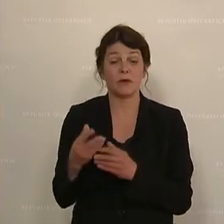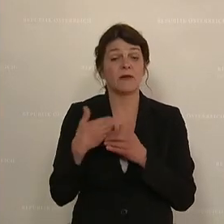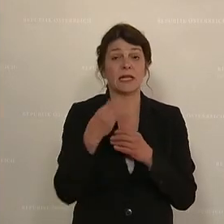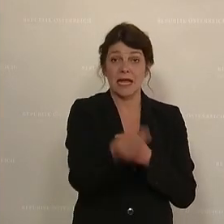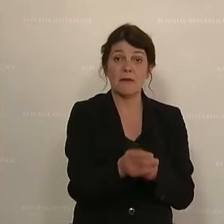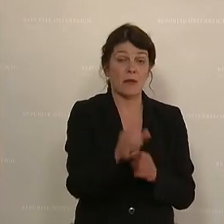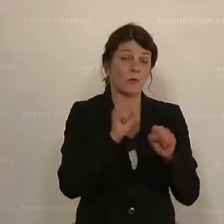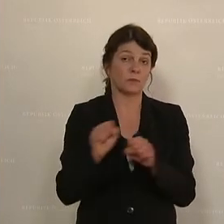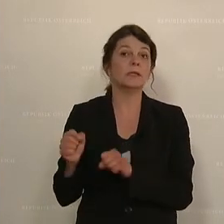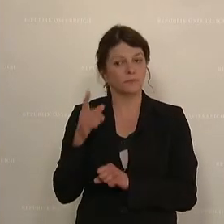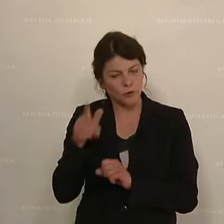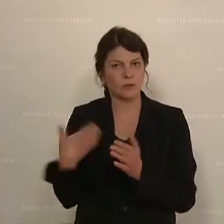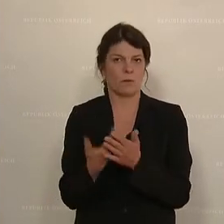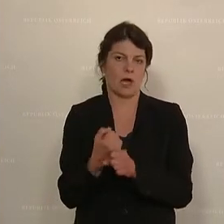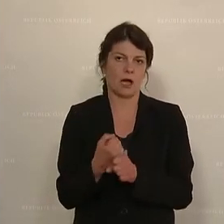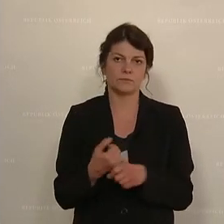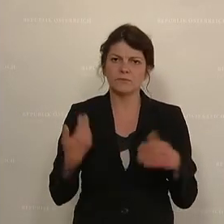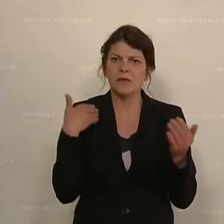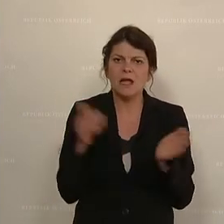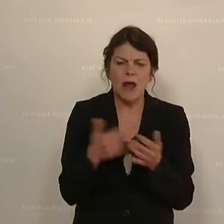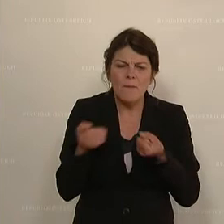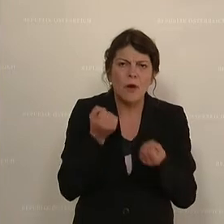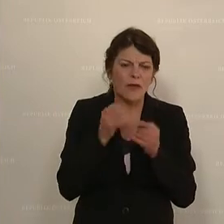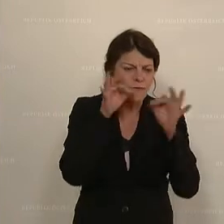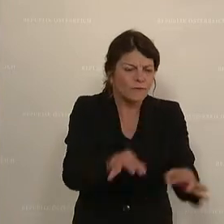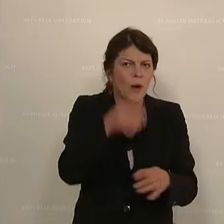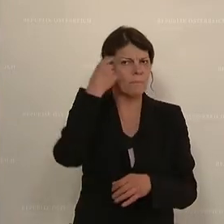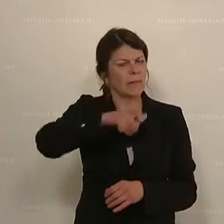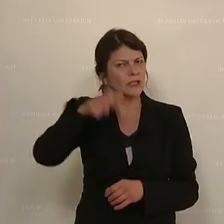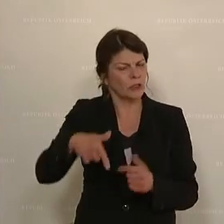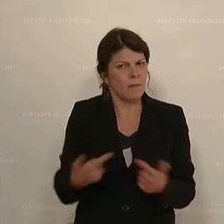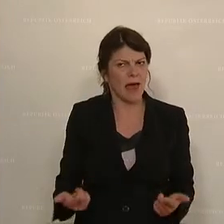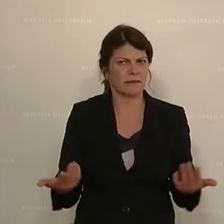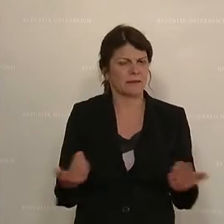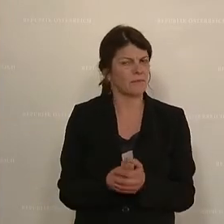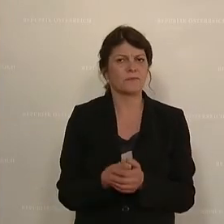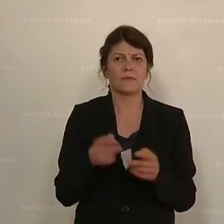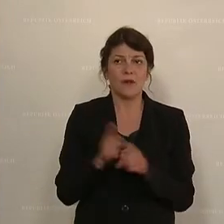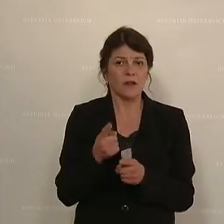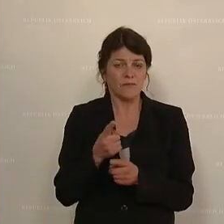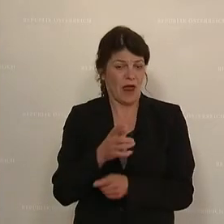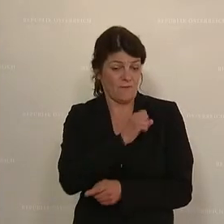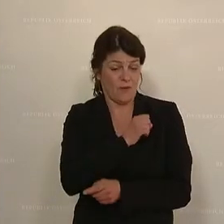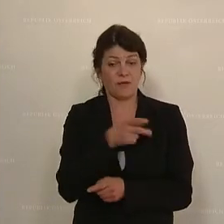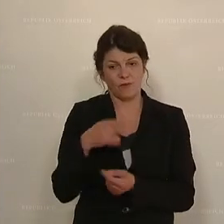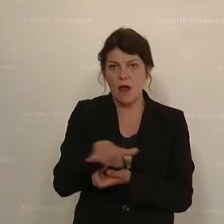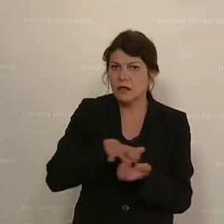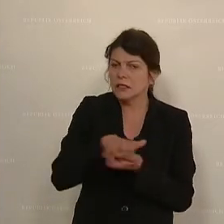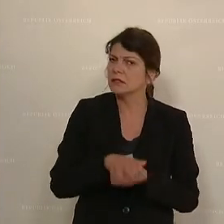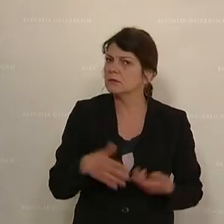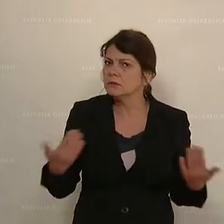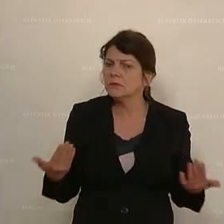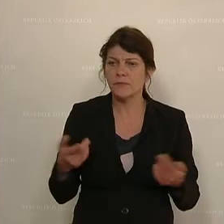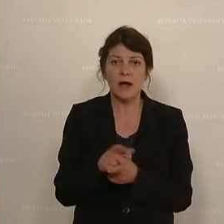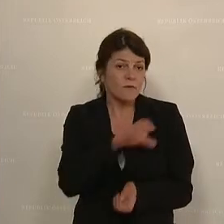die Konsumenten durchzusetzen. Wir brauchen endlich eine Politik für die Menschen in diesem Land. Und die Profiteure der Krise und die Profiteure der